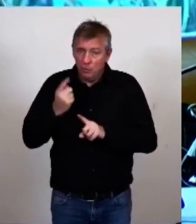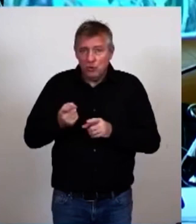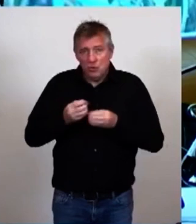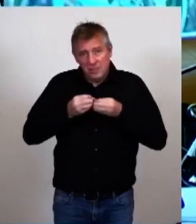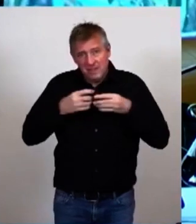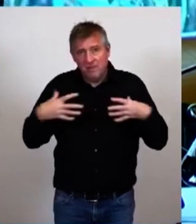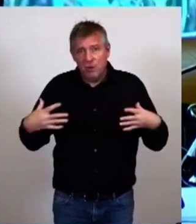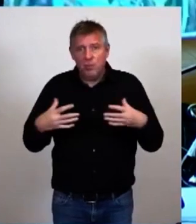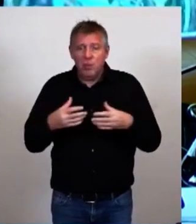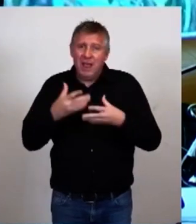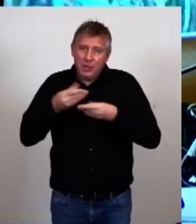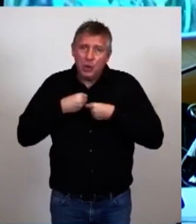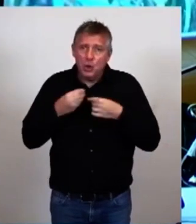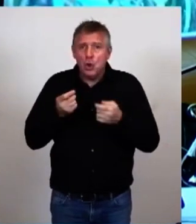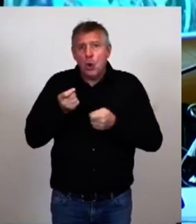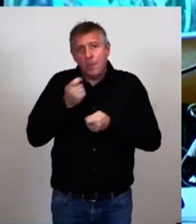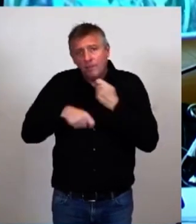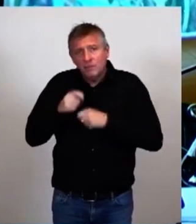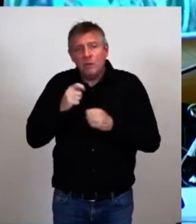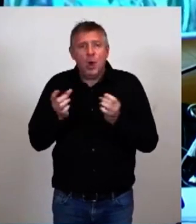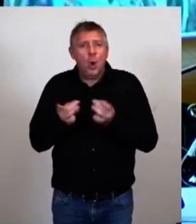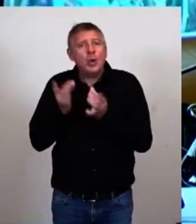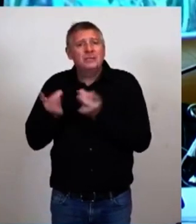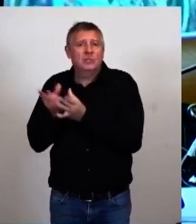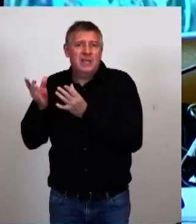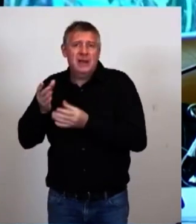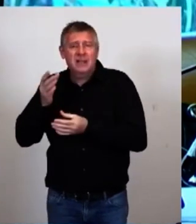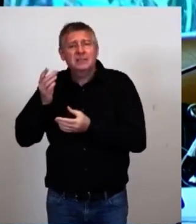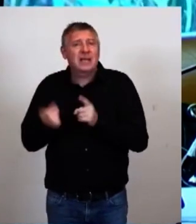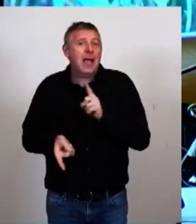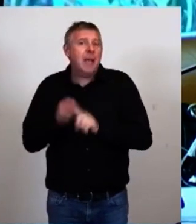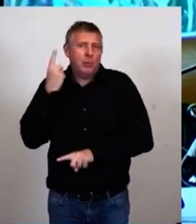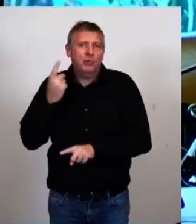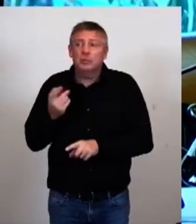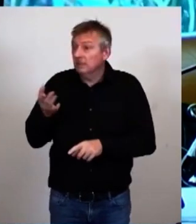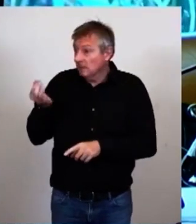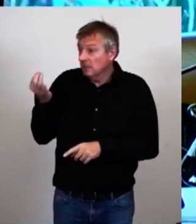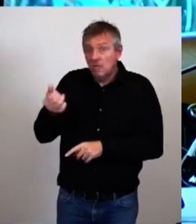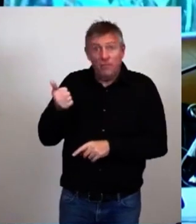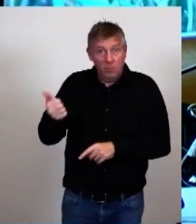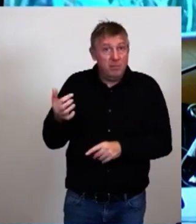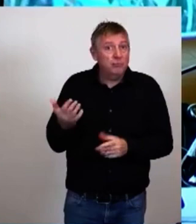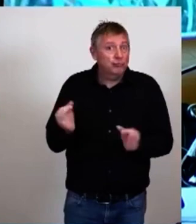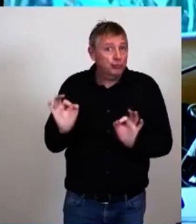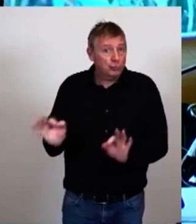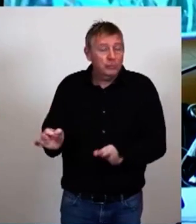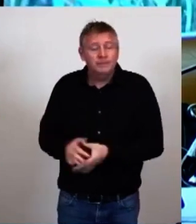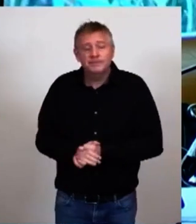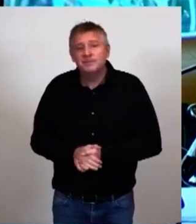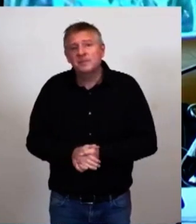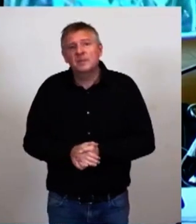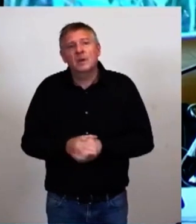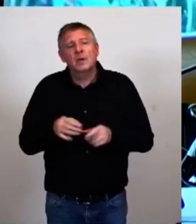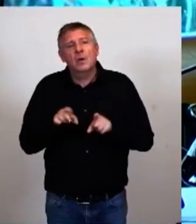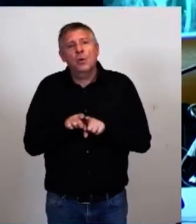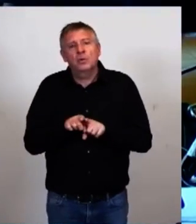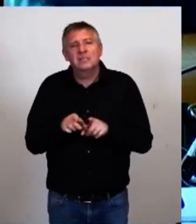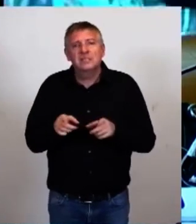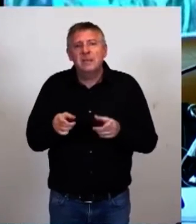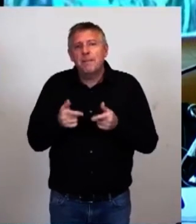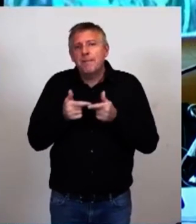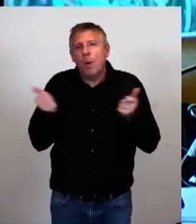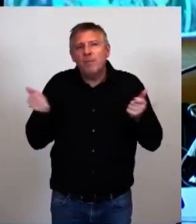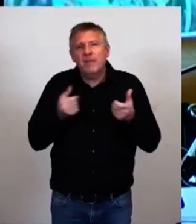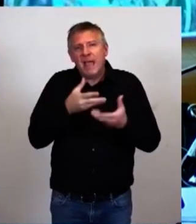mieux l'accueil occasionnel dans ces établissements. Vous l'avez dit d'ailleurs. Il est nécessaire aussi de diversifier les modes d'accueil. Je pense